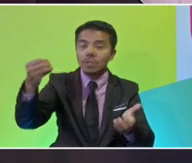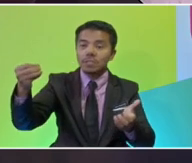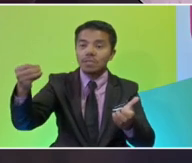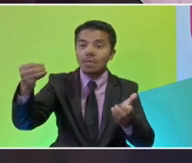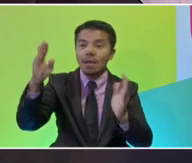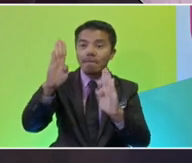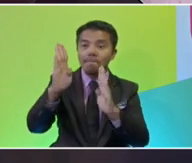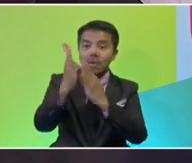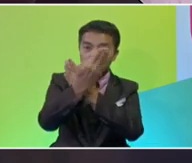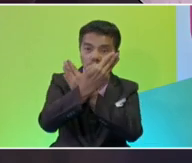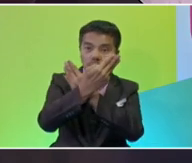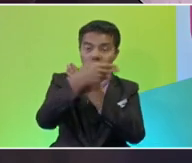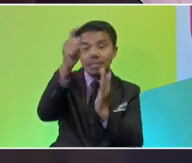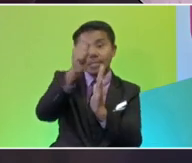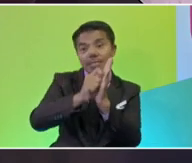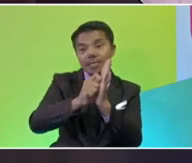bentuk tersebut